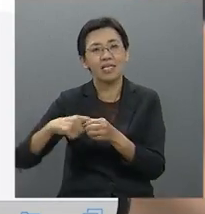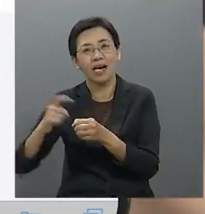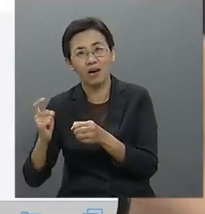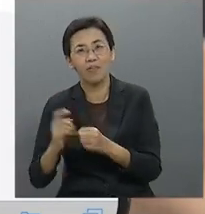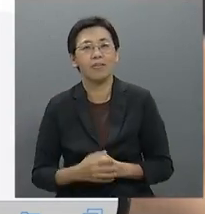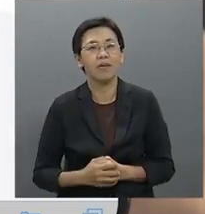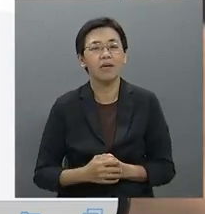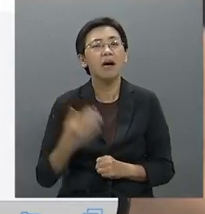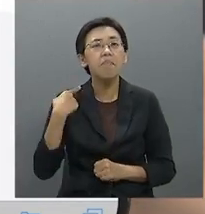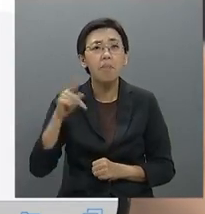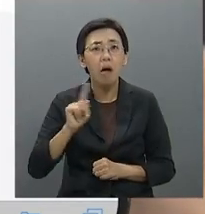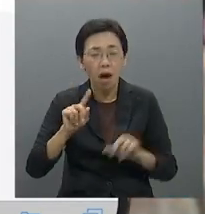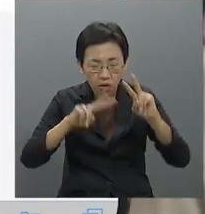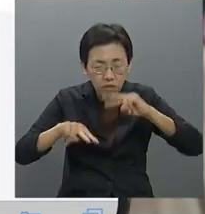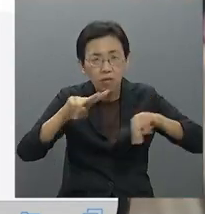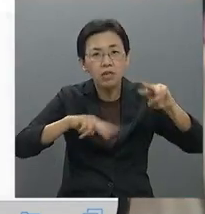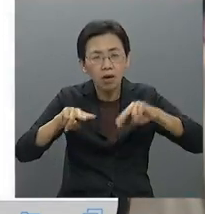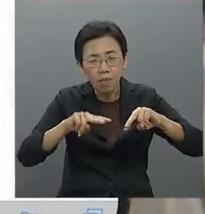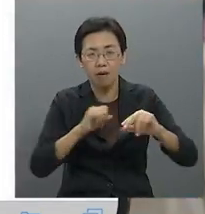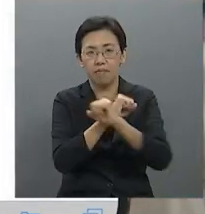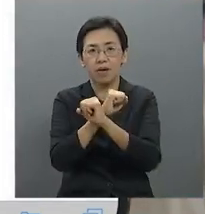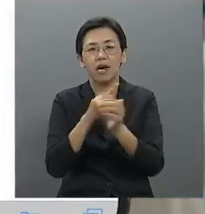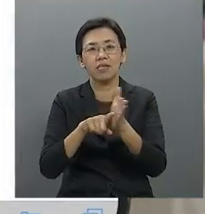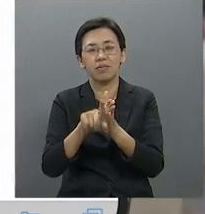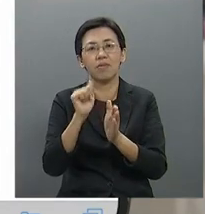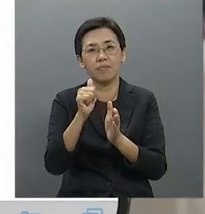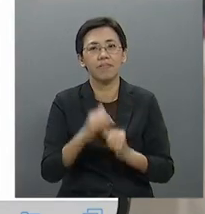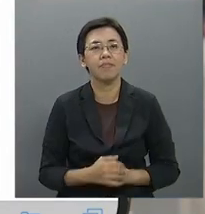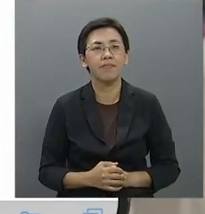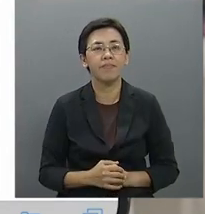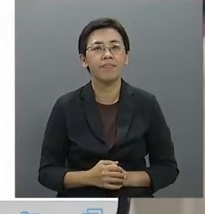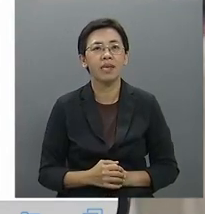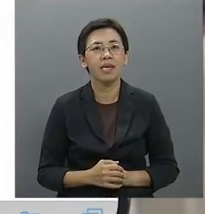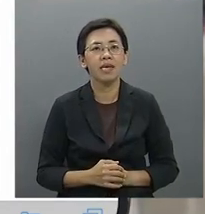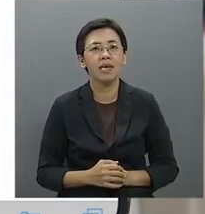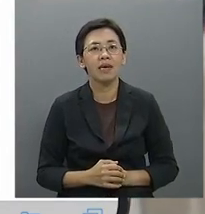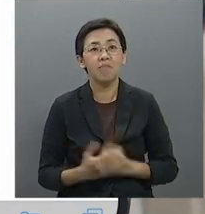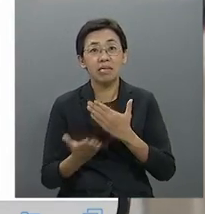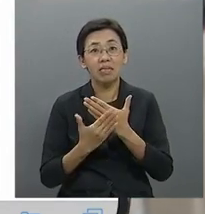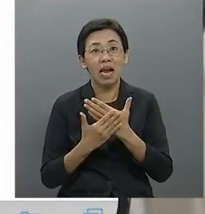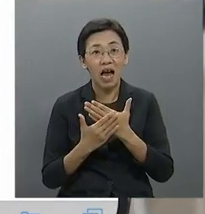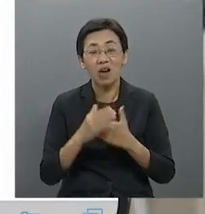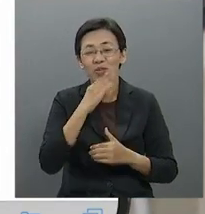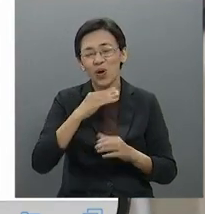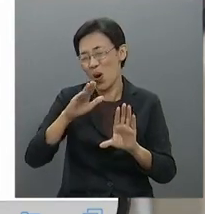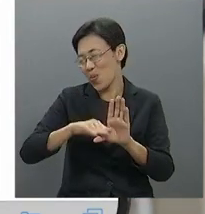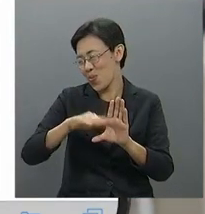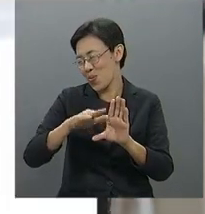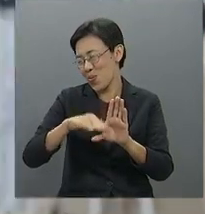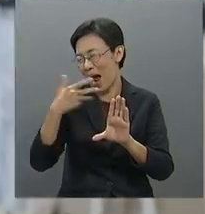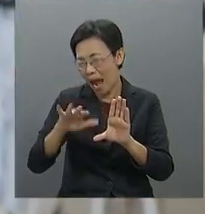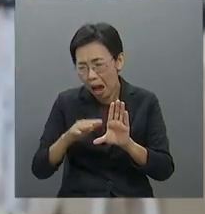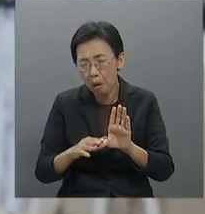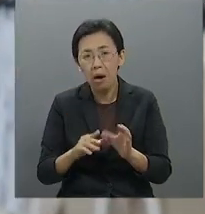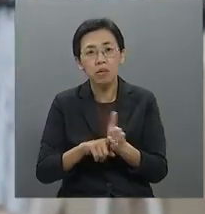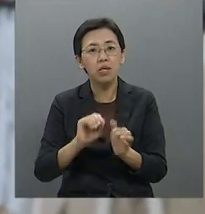นในการตรวจสอบและคบคุมโรคได้รัการแ้งเปลอนทันทีหากพวกผตดเชืที่เคยมาใช้บริการในช่งเวลาเด